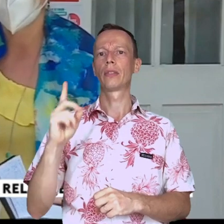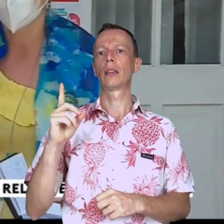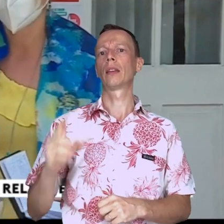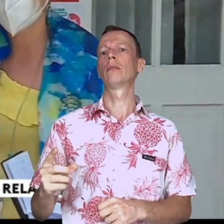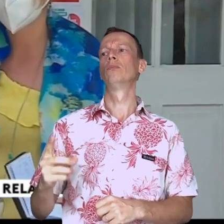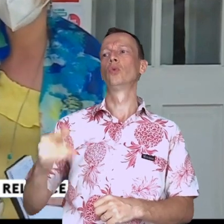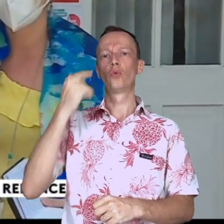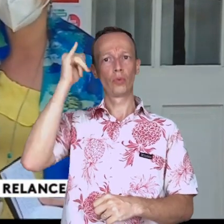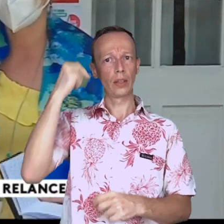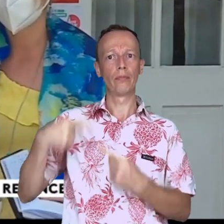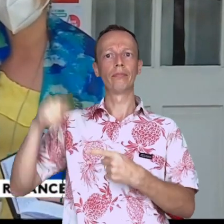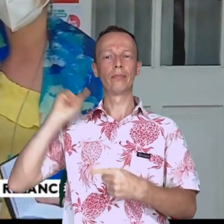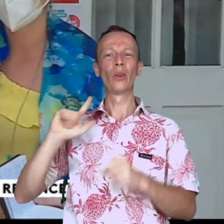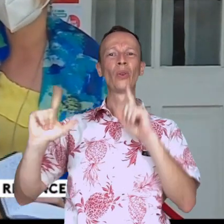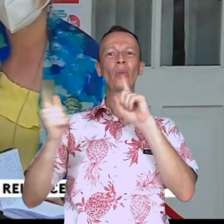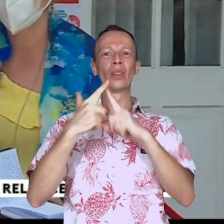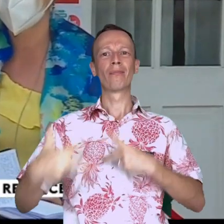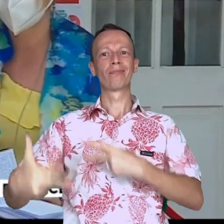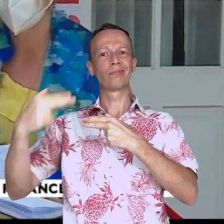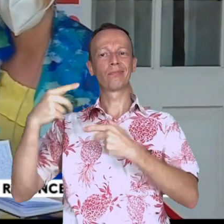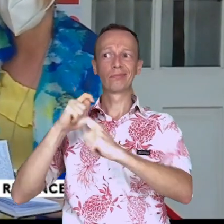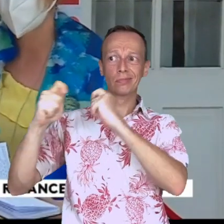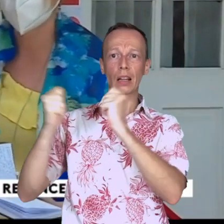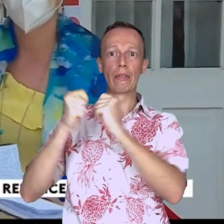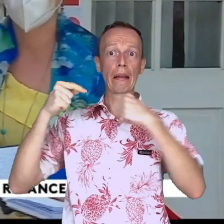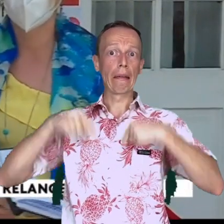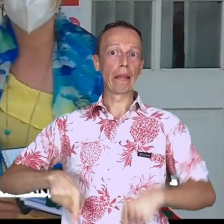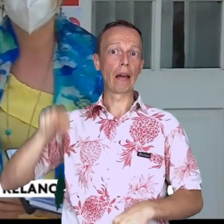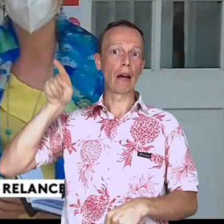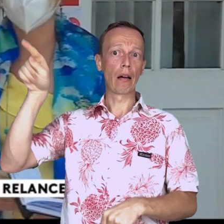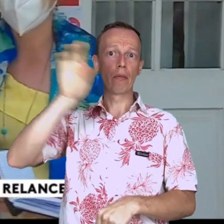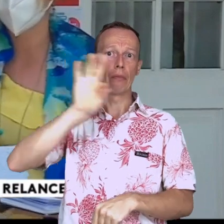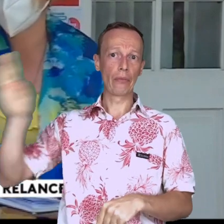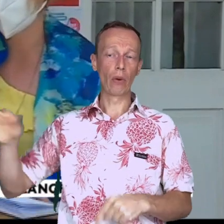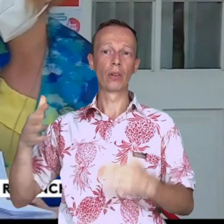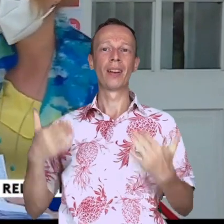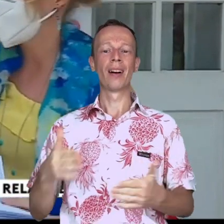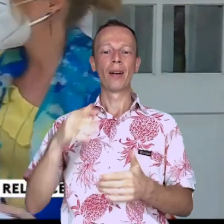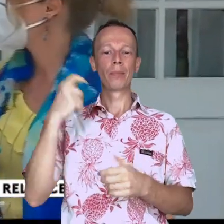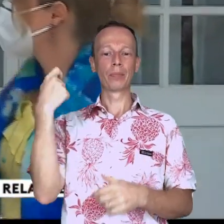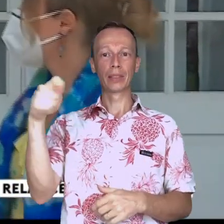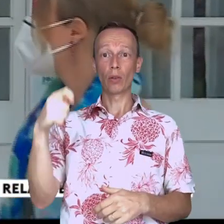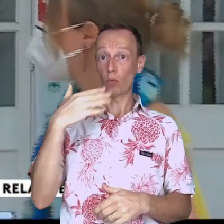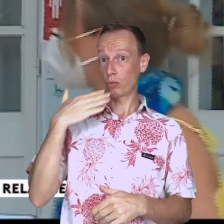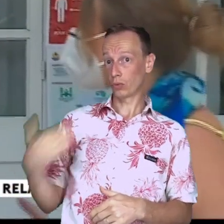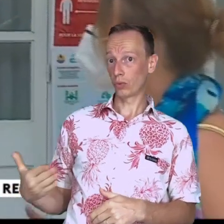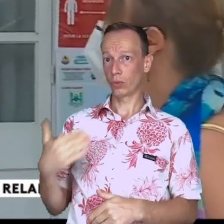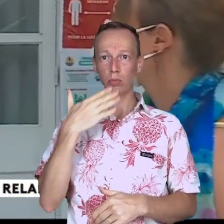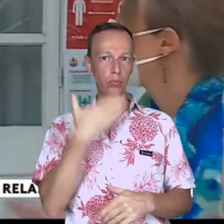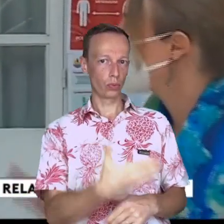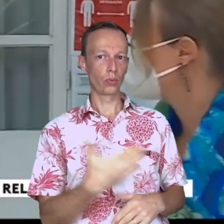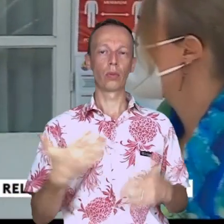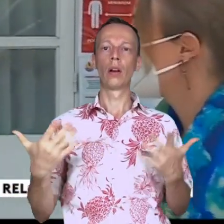dernier. Un deuxième volet est en négociation avec l'État. Le président Edouard Fritsch est avec nous ce midi. Président,